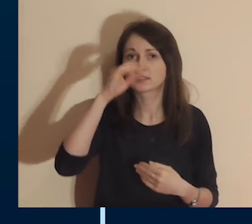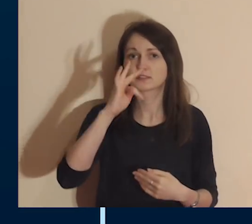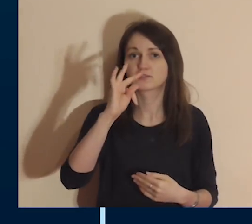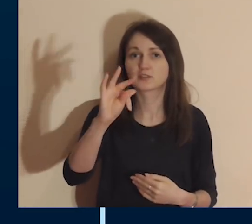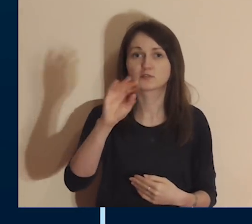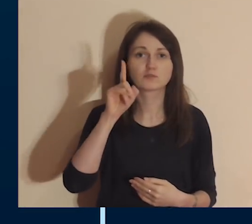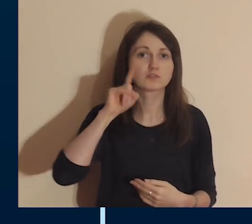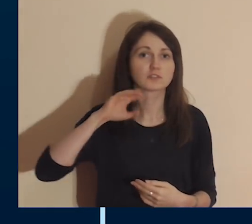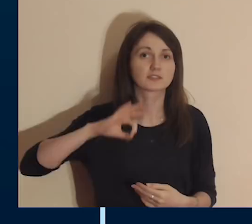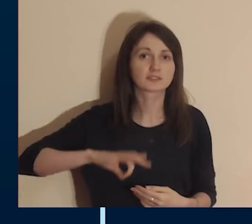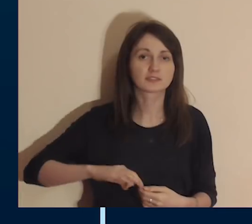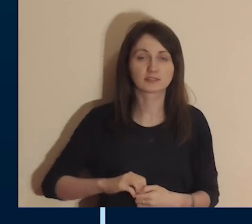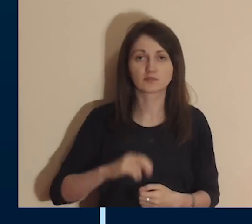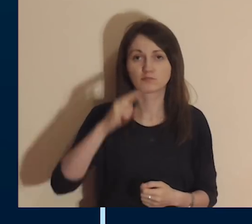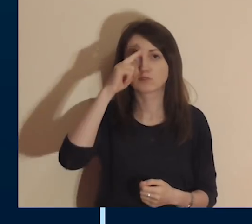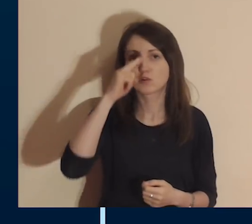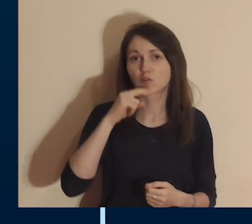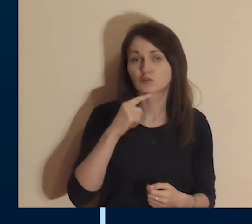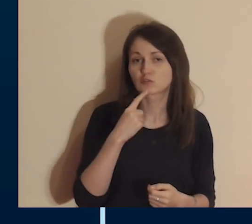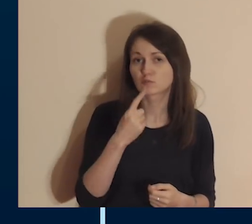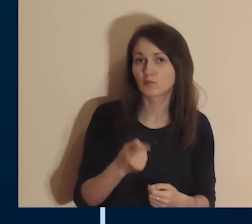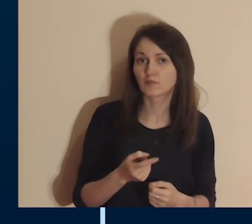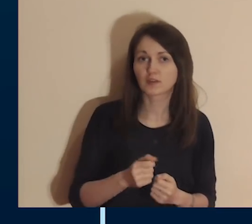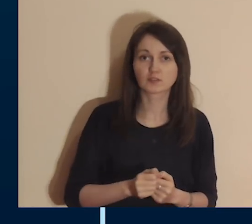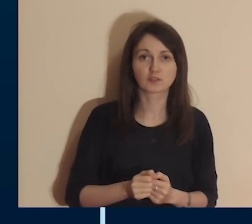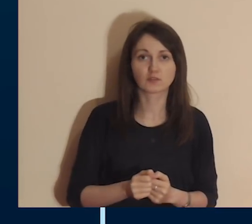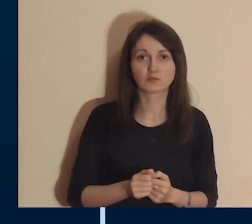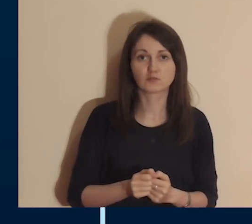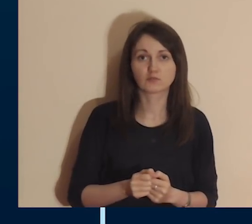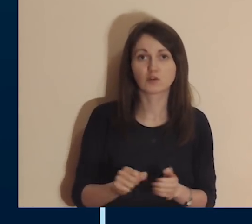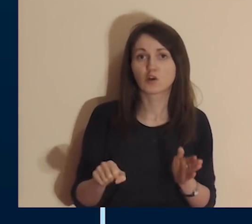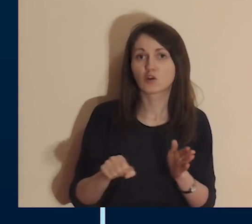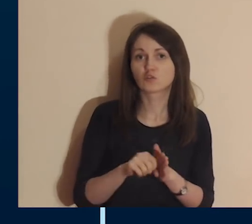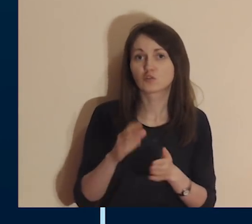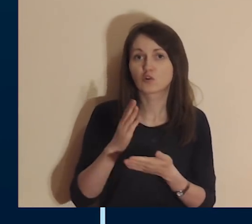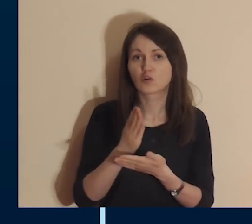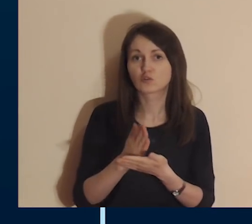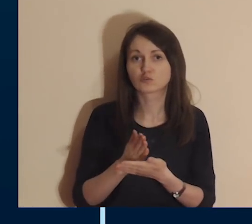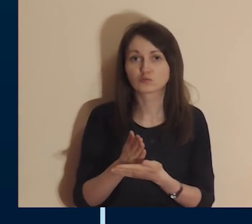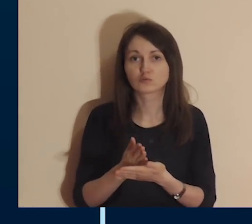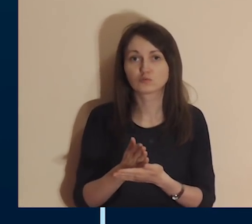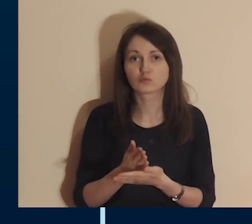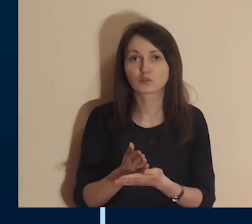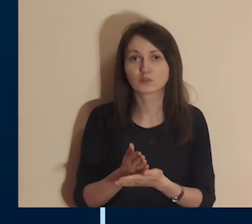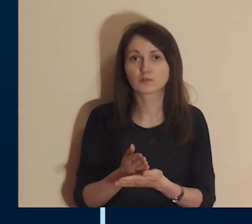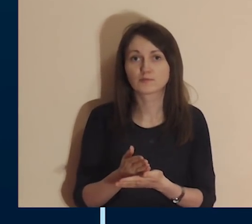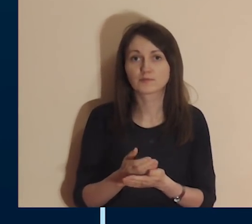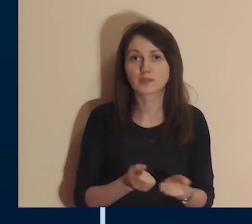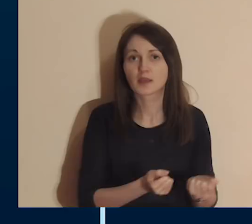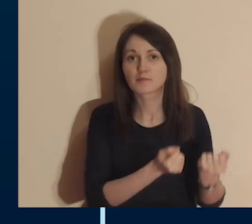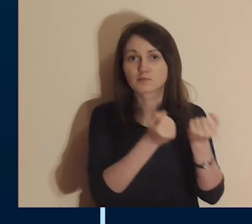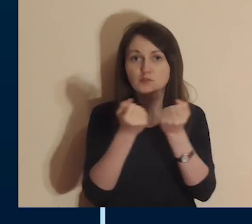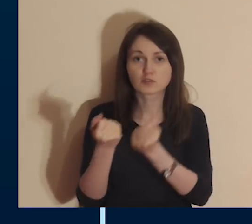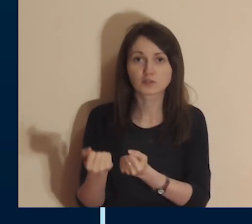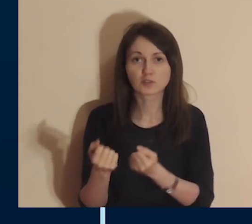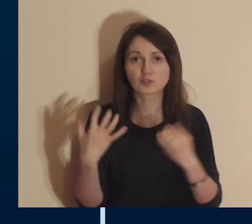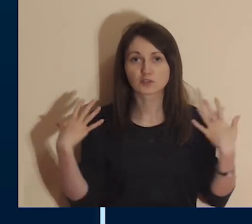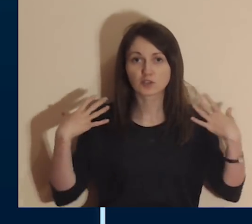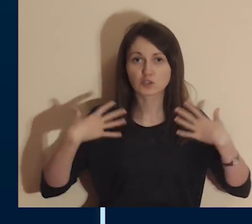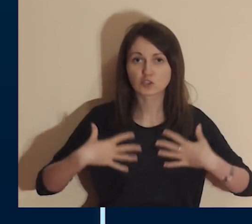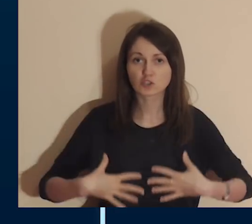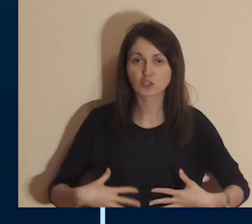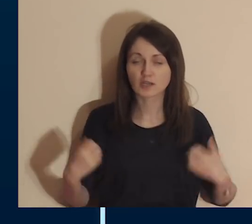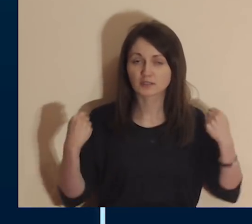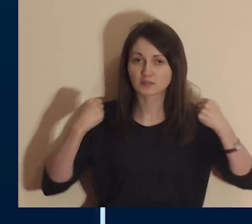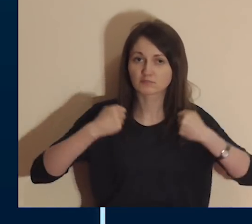ciebie. Już nie jestem godzien nazywać się twoim synem. Lecz ojciec powiedział do sług: